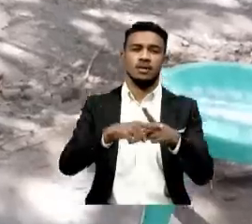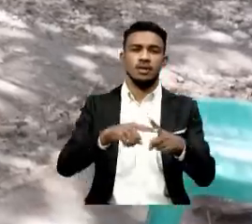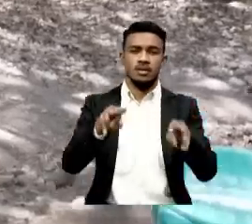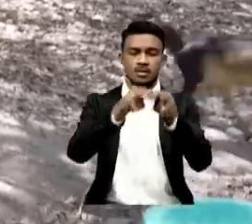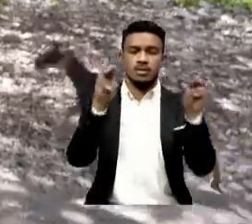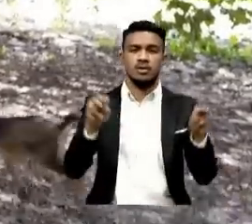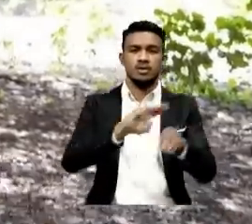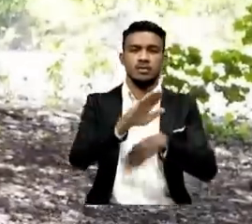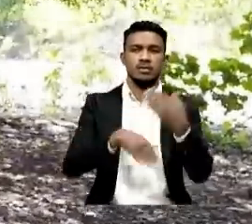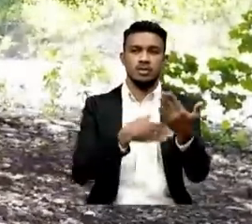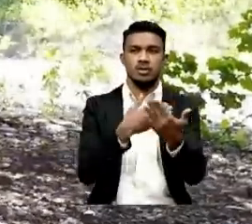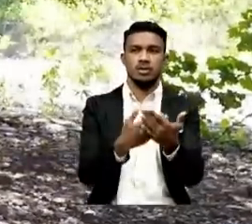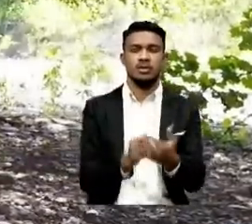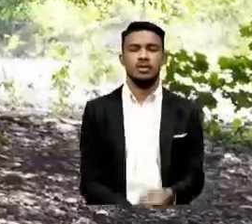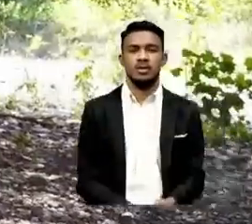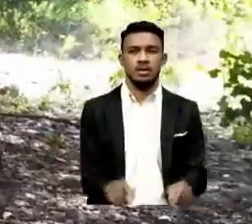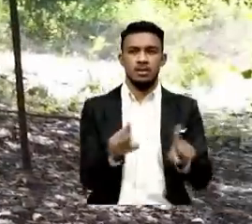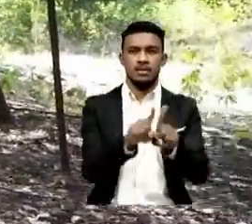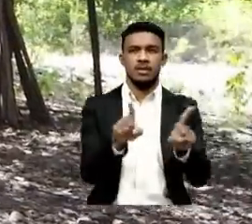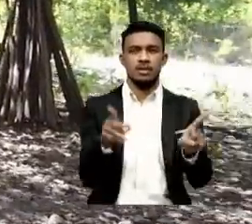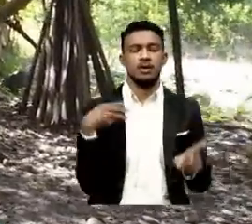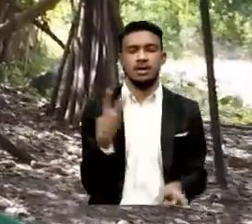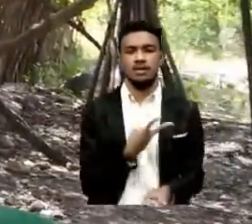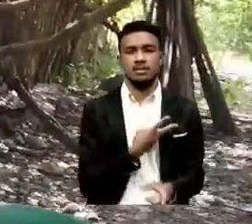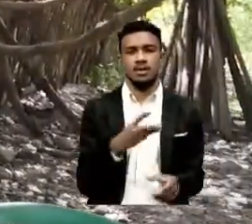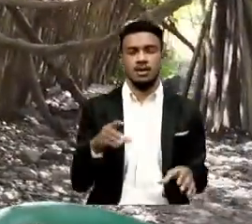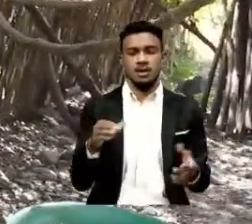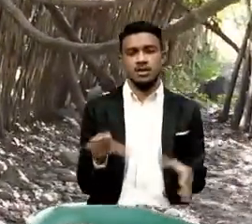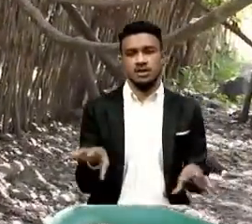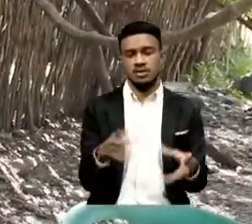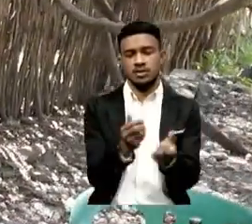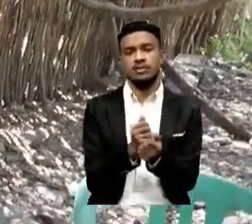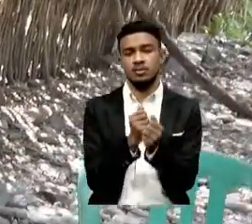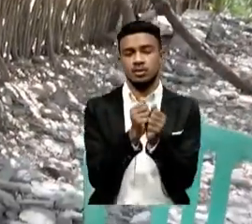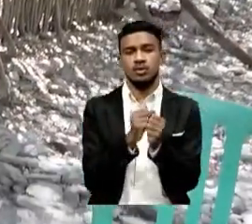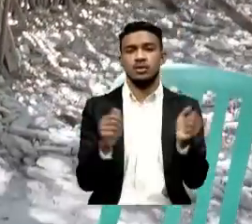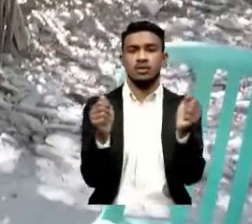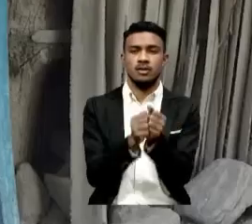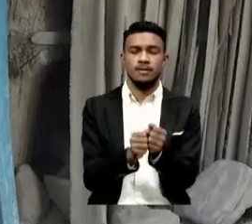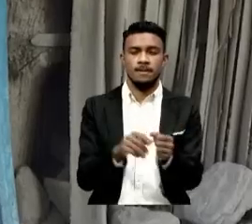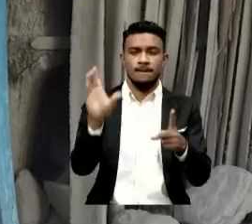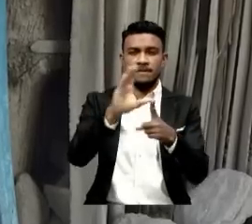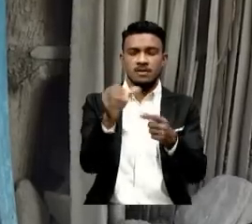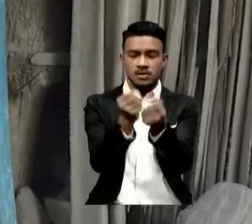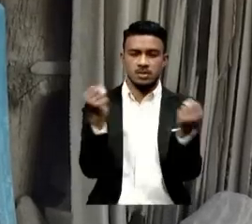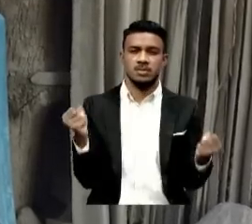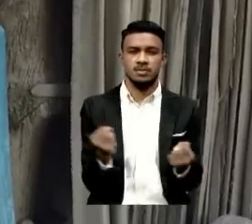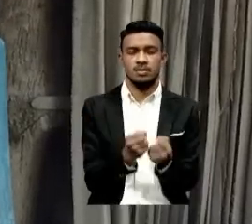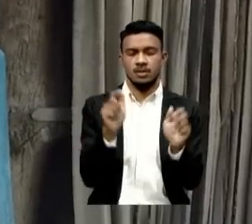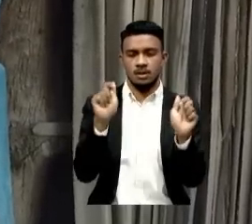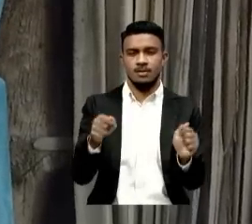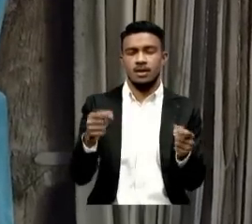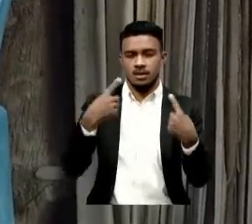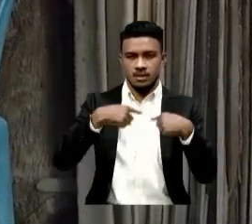todo mais bem a me colabora a autoridade do suco para tu bela halo aproximação direta baixa